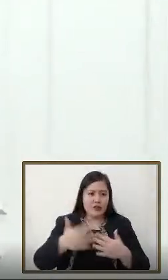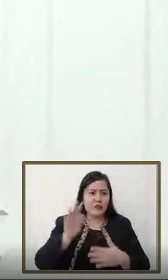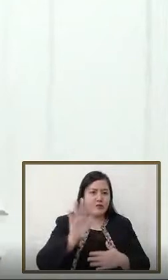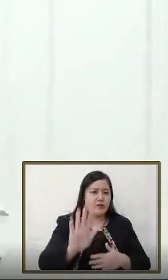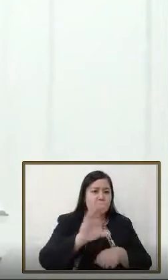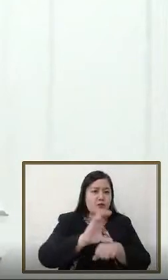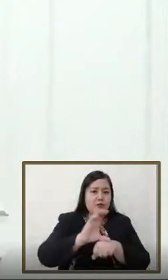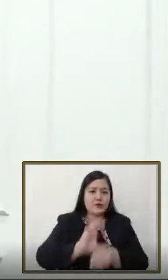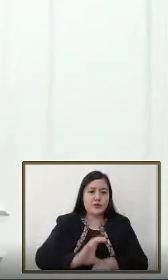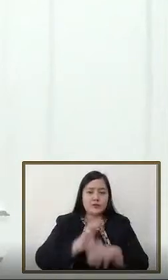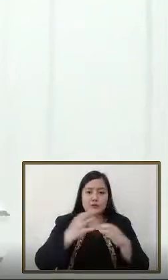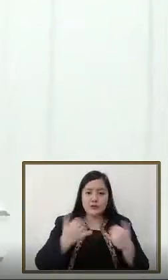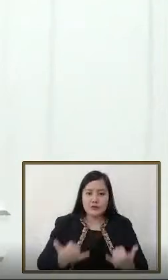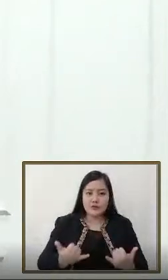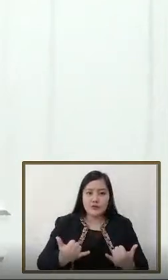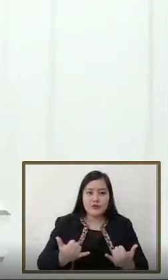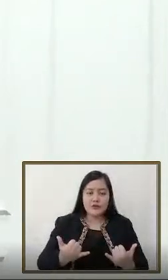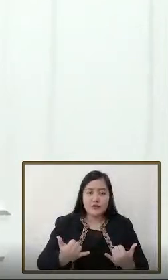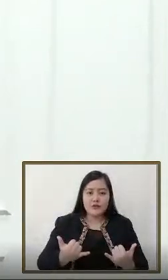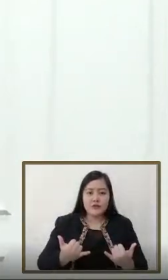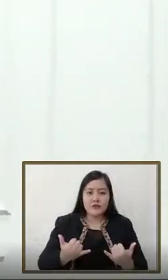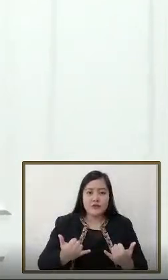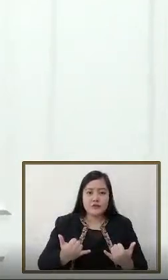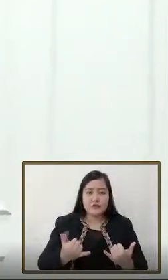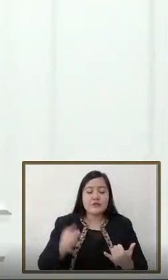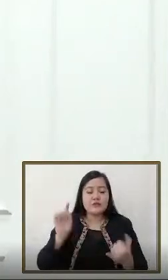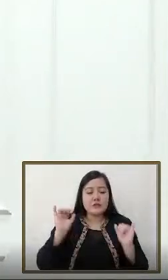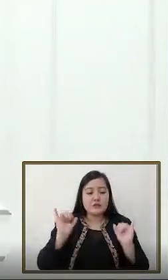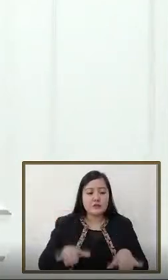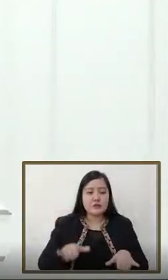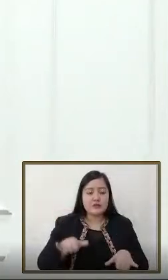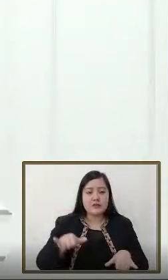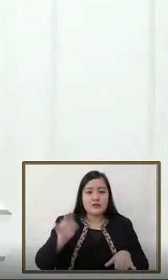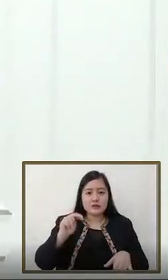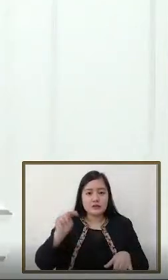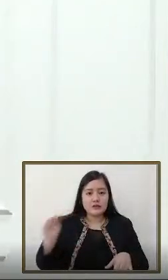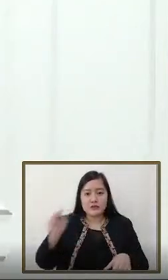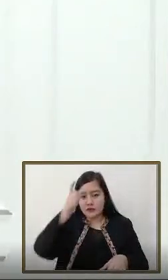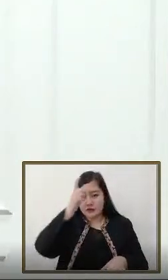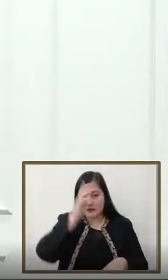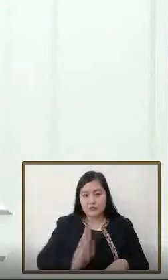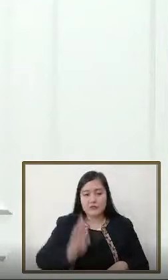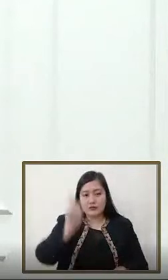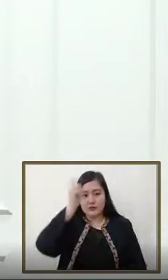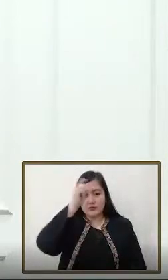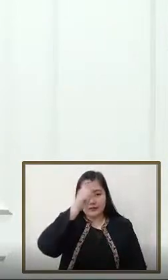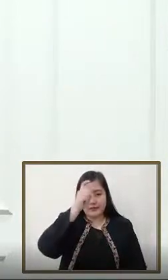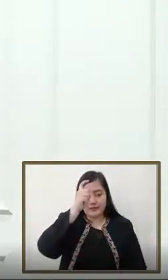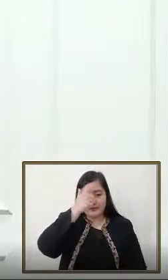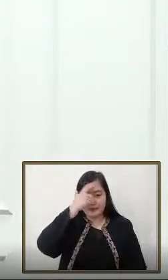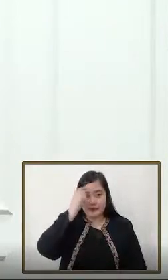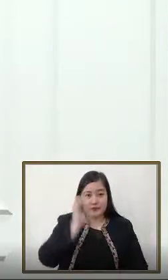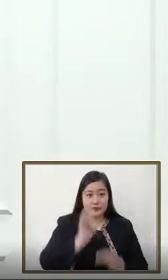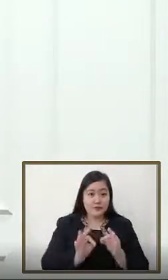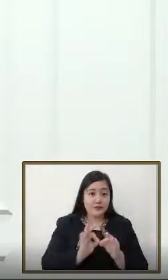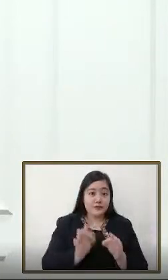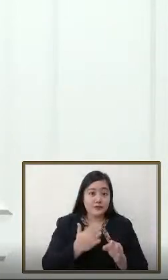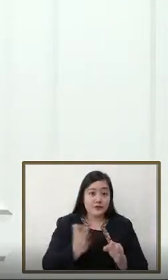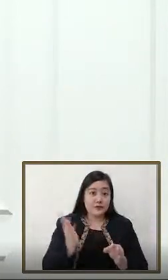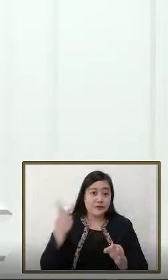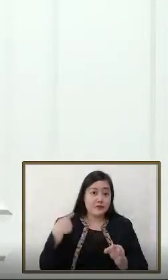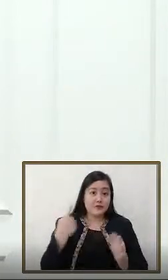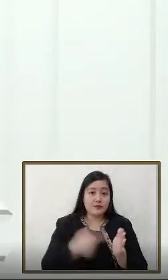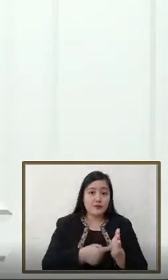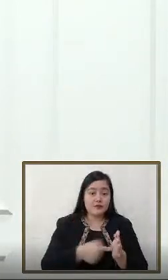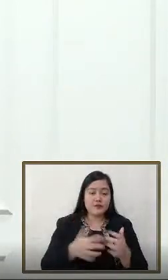ngayon, kailangan pa rin natin yung wisdom na mula sa Diyos. Because kapag meron ka niyan, whatever